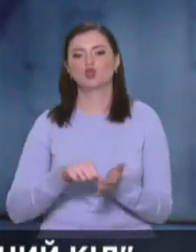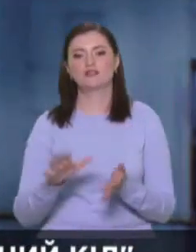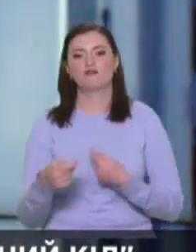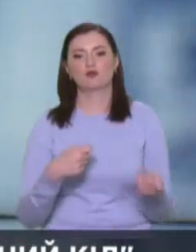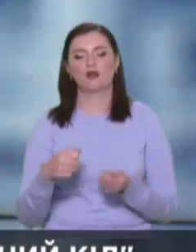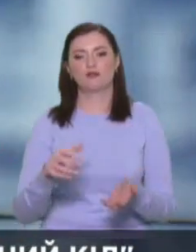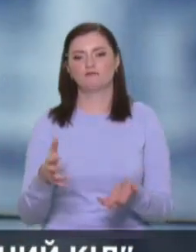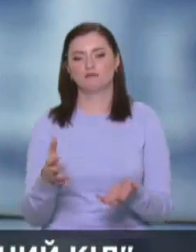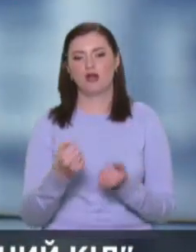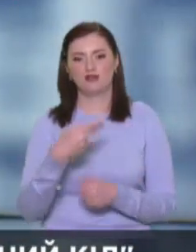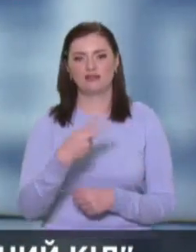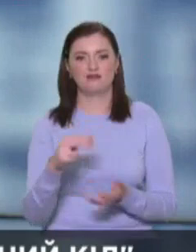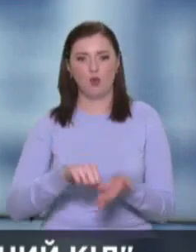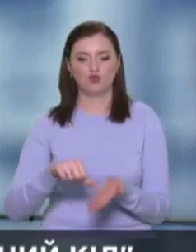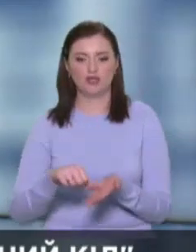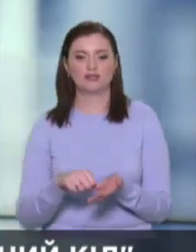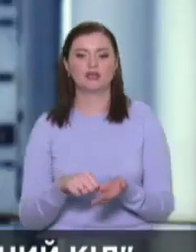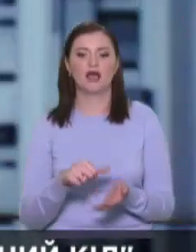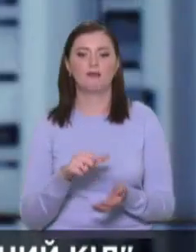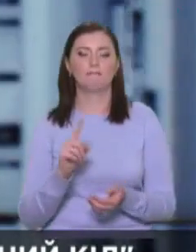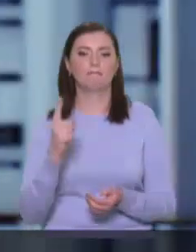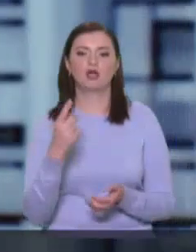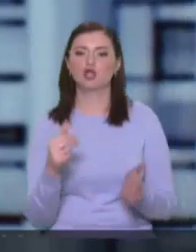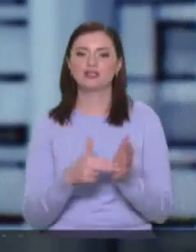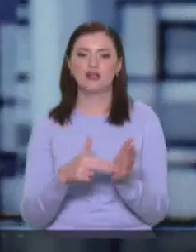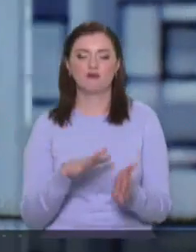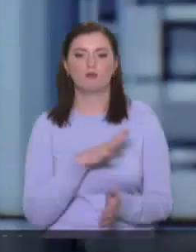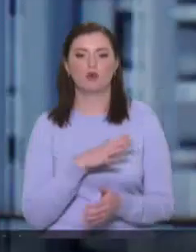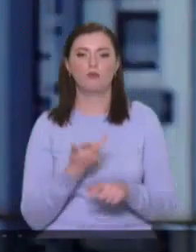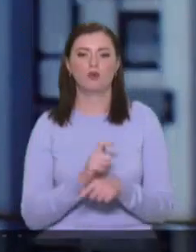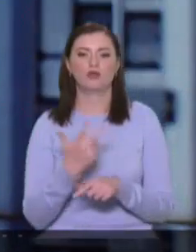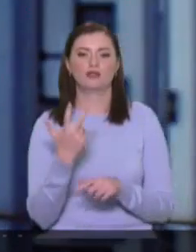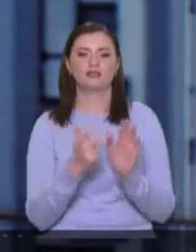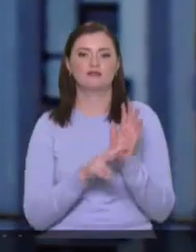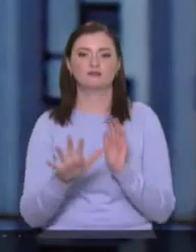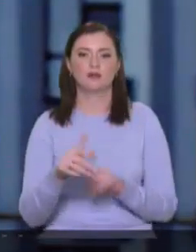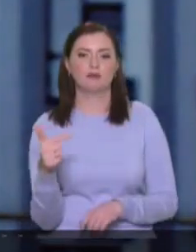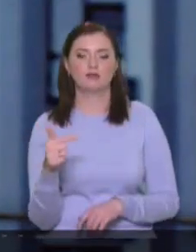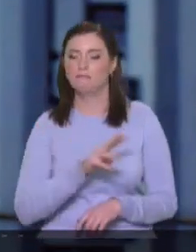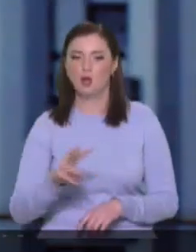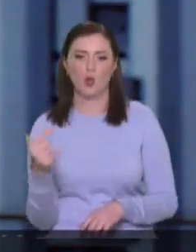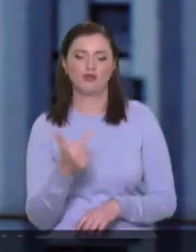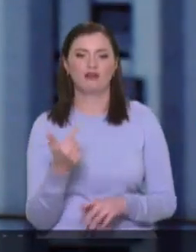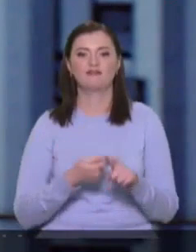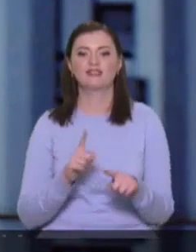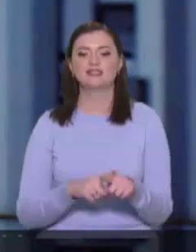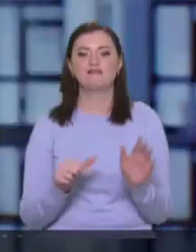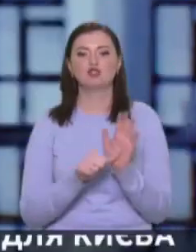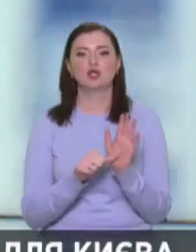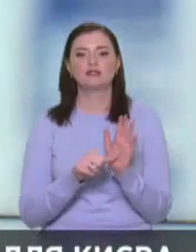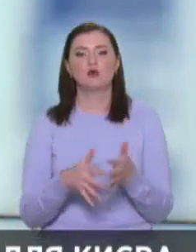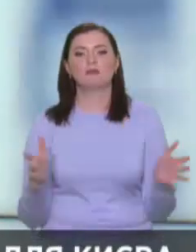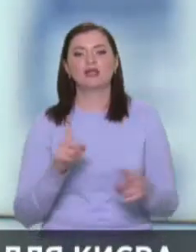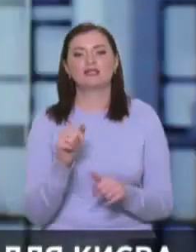22 учасники. Перша найвища стартова ставка була понад 385 мільйонів гривень. Це майже у шестеро більше